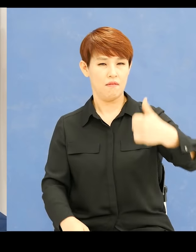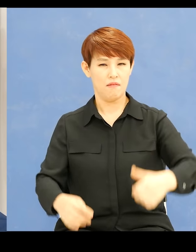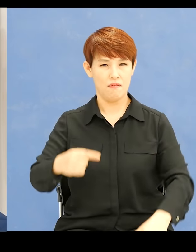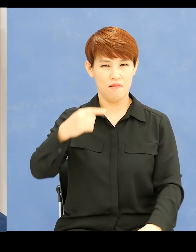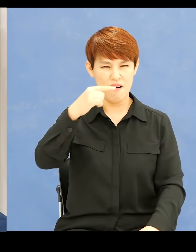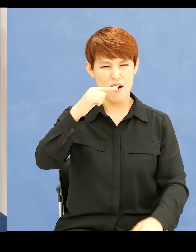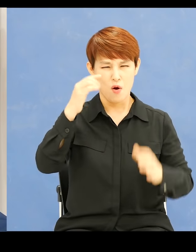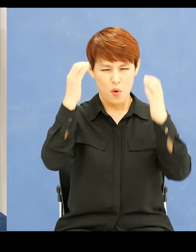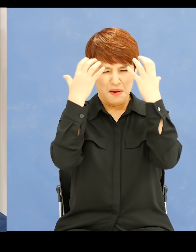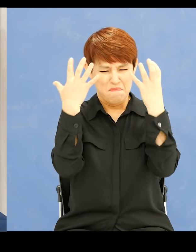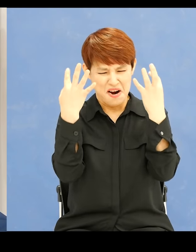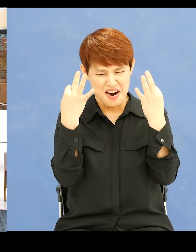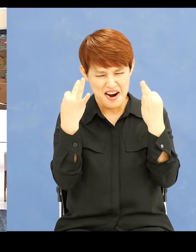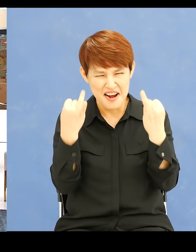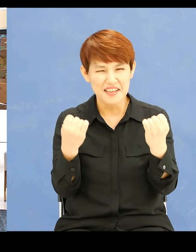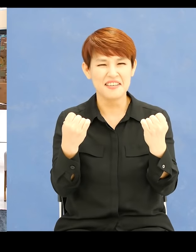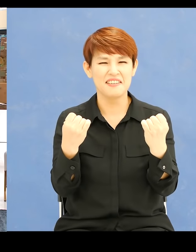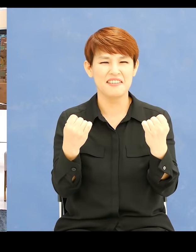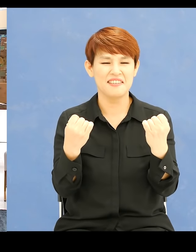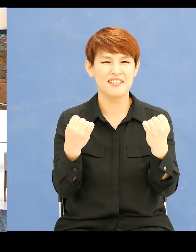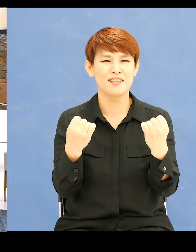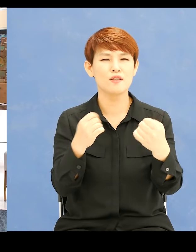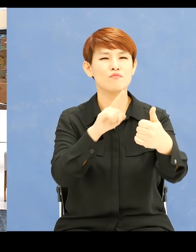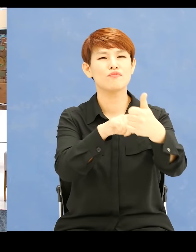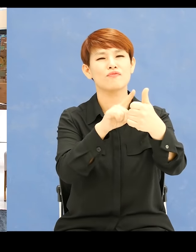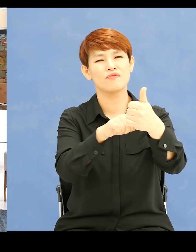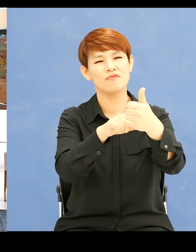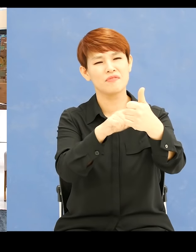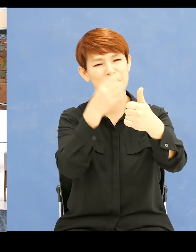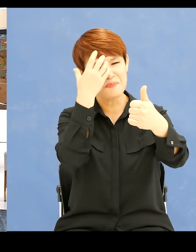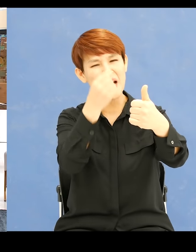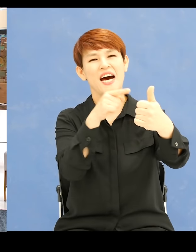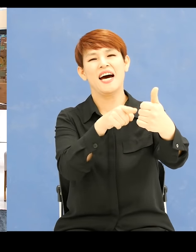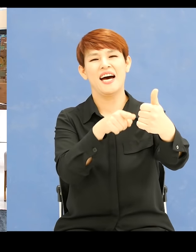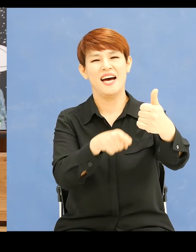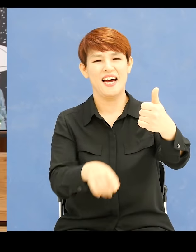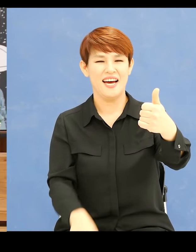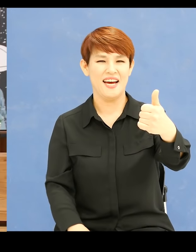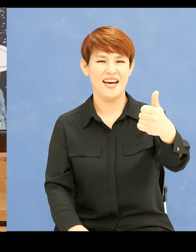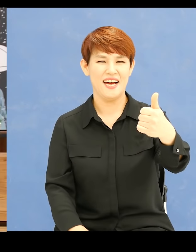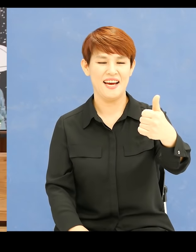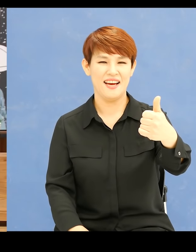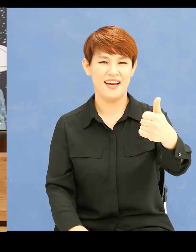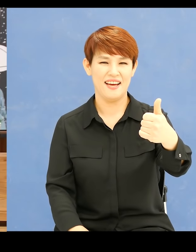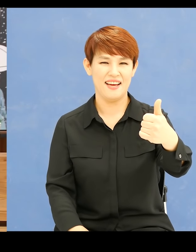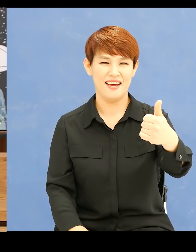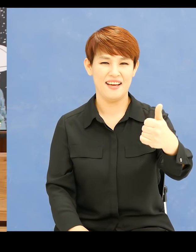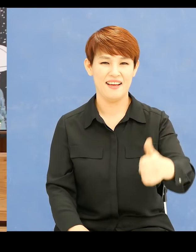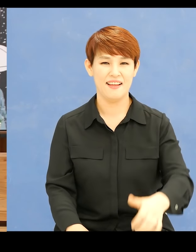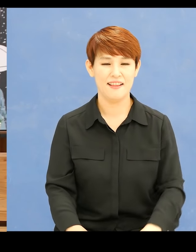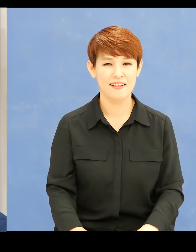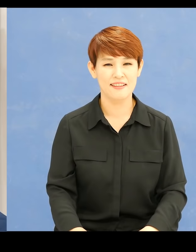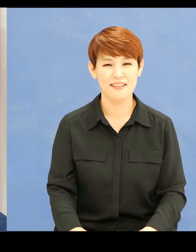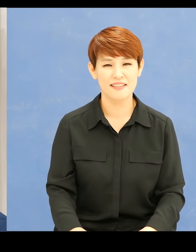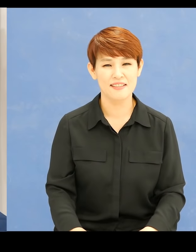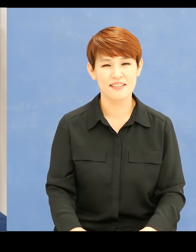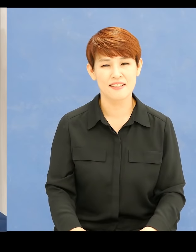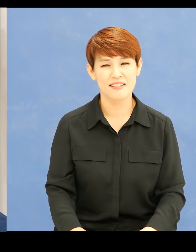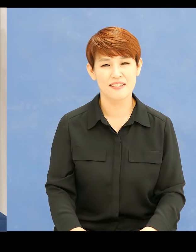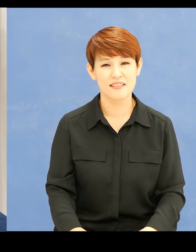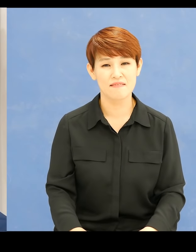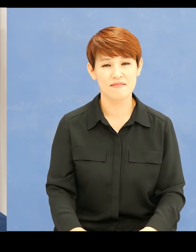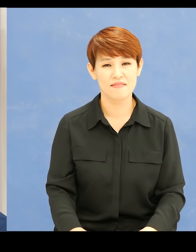얼굴에 7권 써놨더라고요. 센데요. 엄청나죠. 이민 와서 고생하는 분 얼굴 7권. 예. 지난주 같았으면은 네.